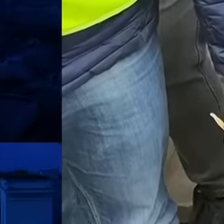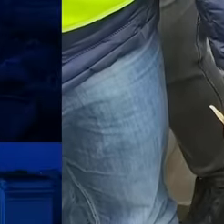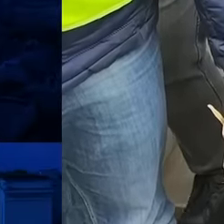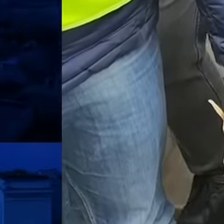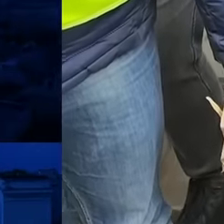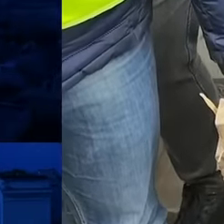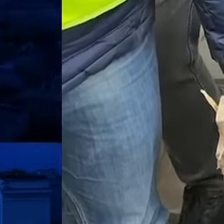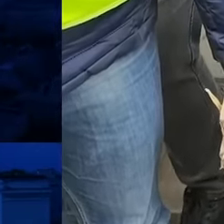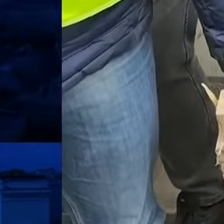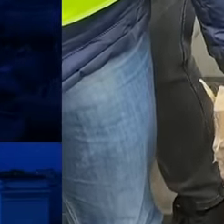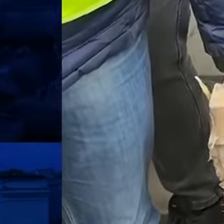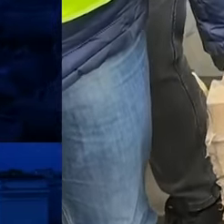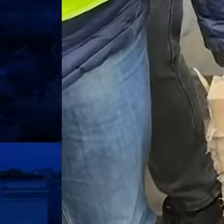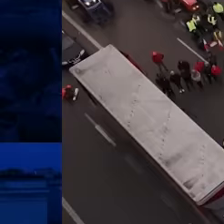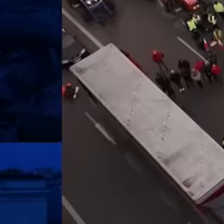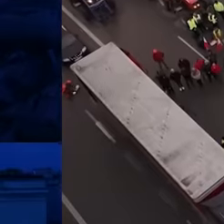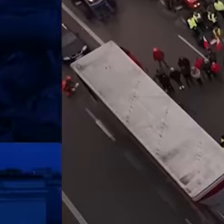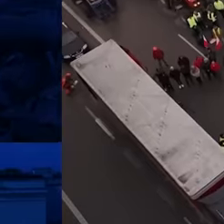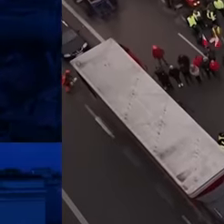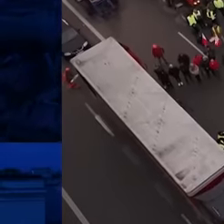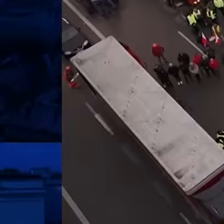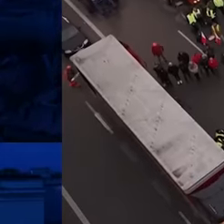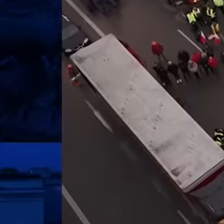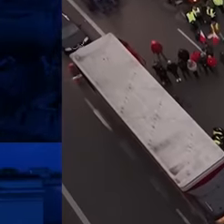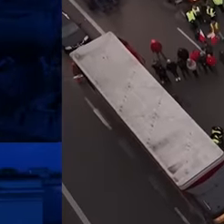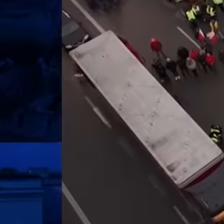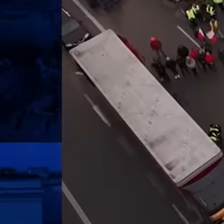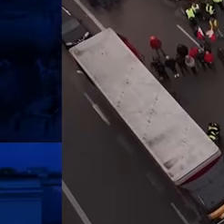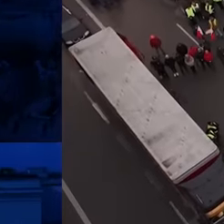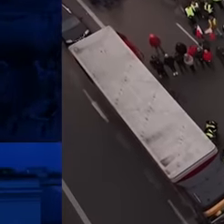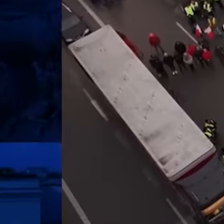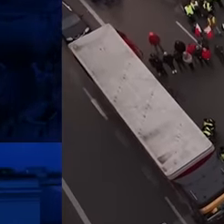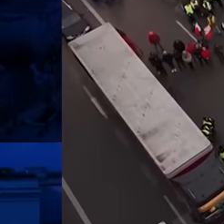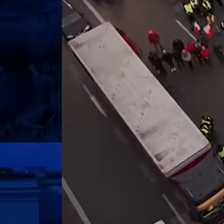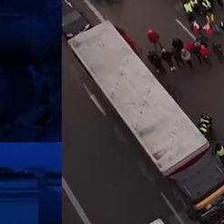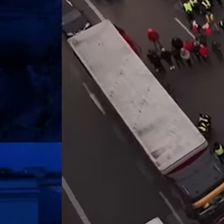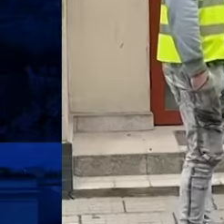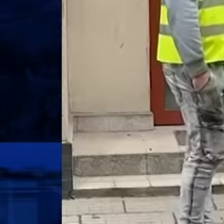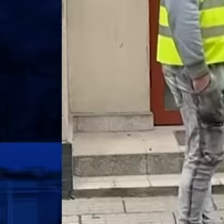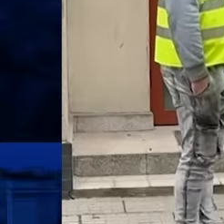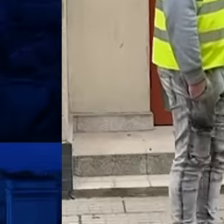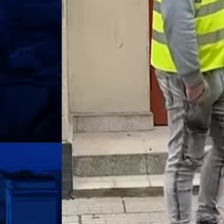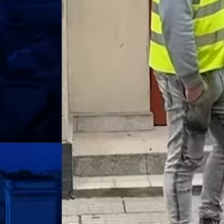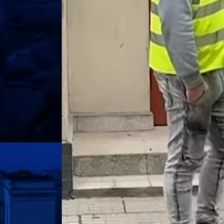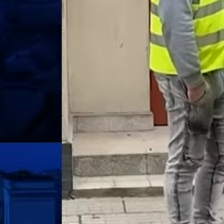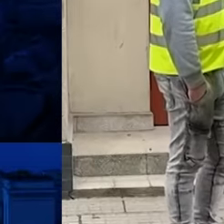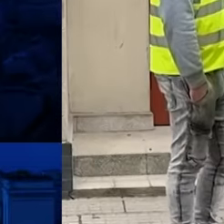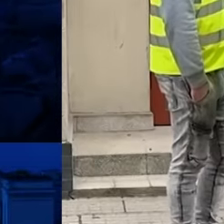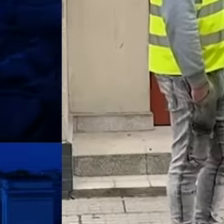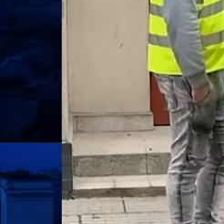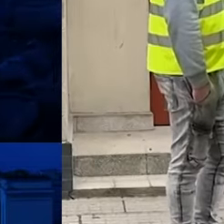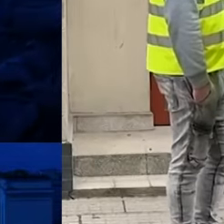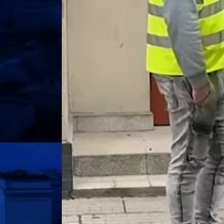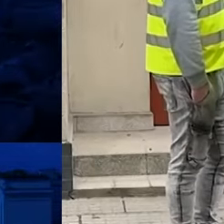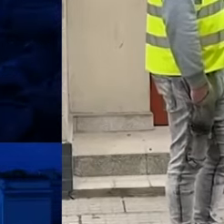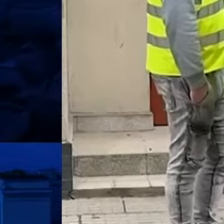Obornik przed biurami posłów koalicji 13 grudnia. Tak, polscy rolnicy odpowiadają na lekceważenie ich przez rząd Donalda Tuska. Producenci żywności wciąż